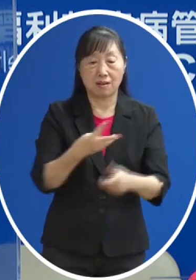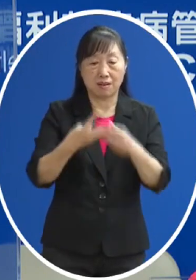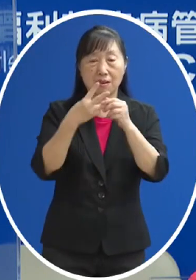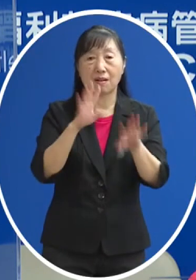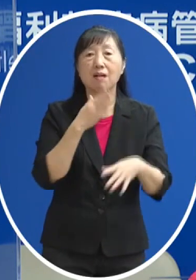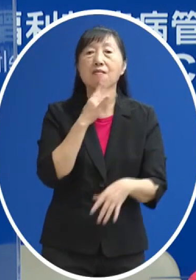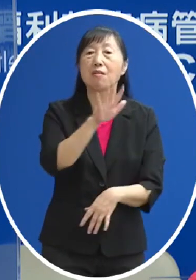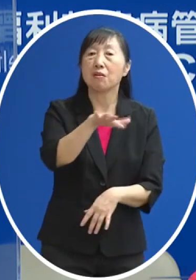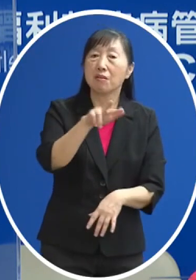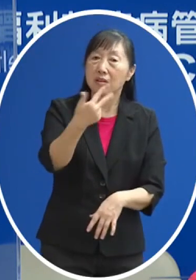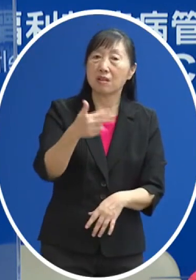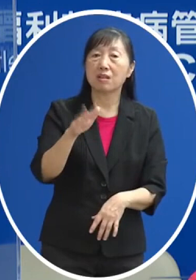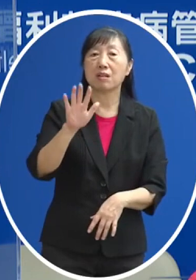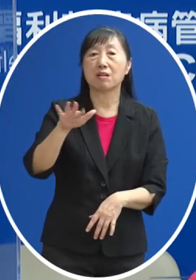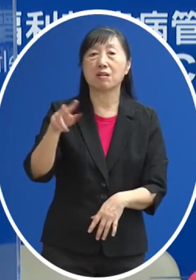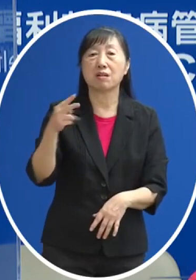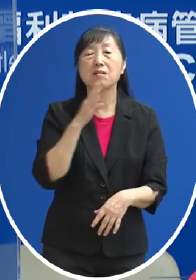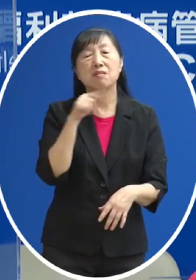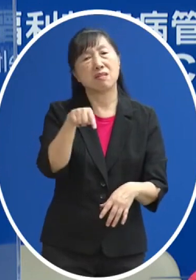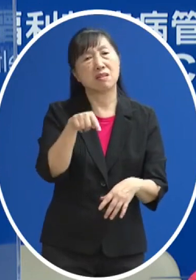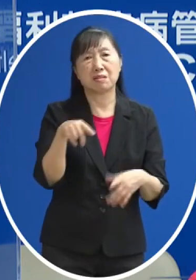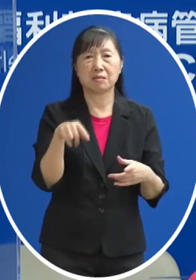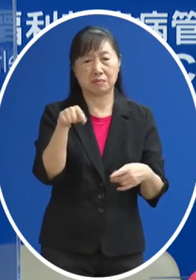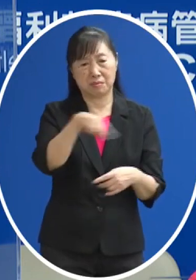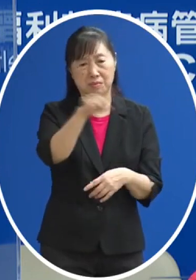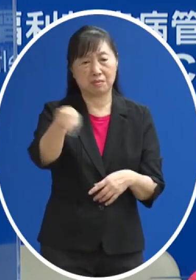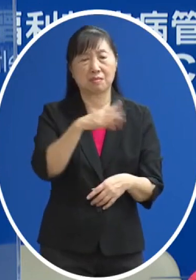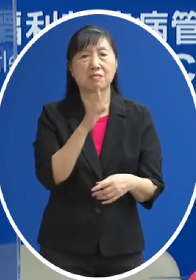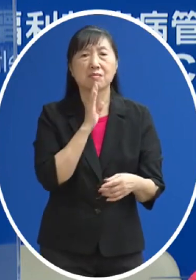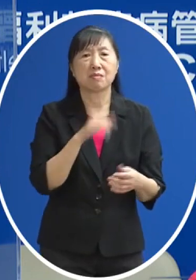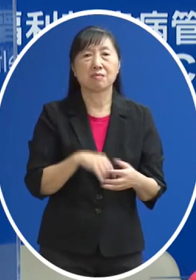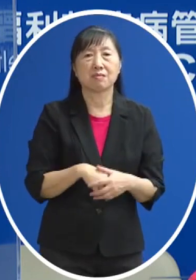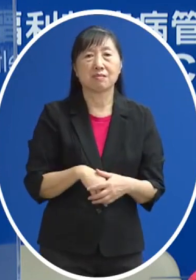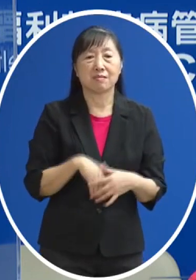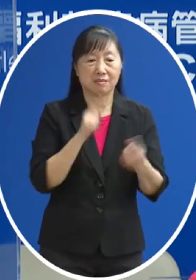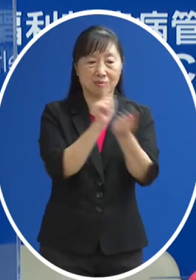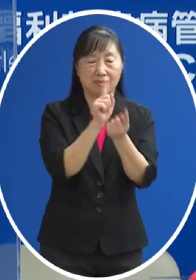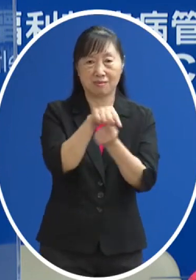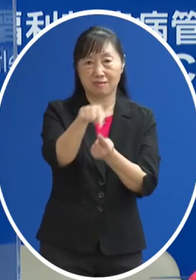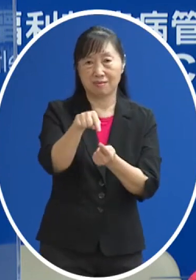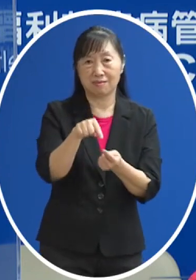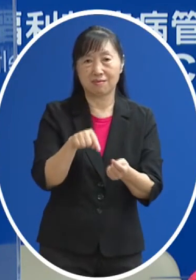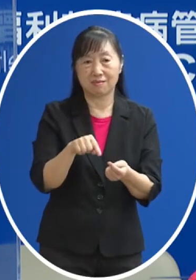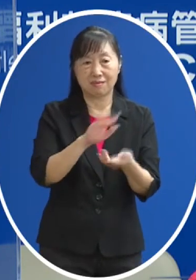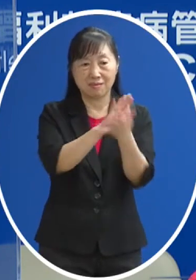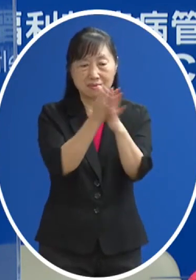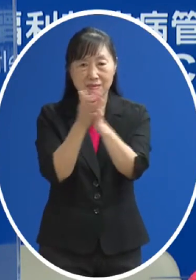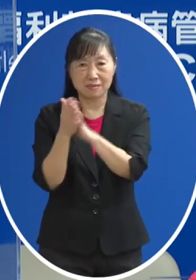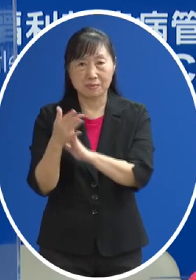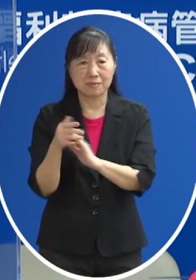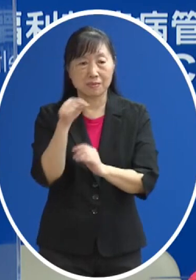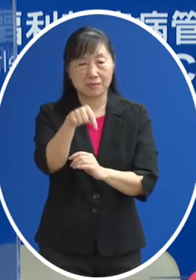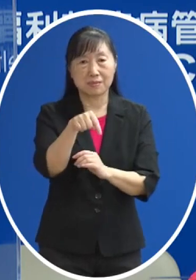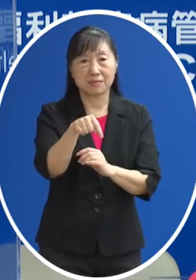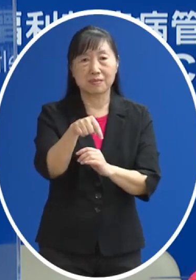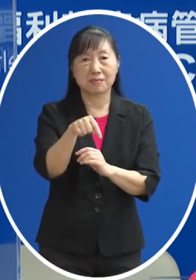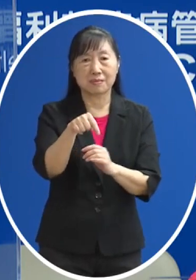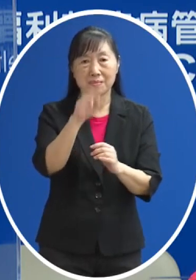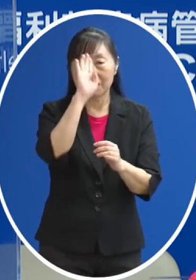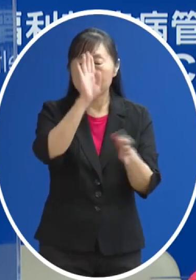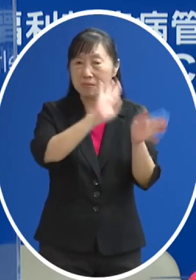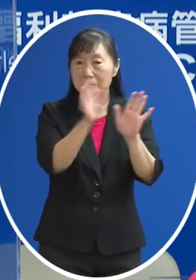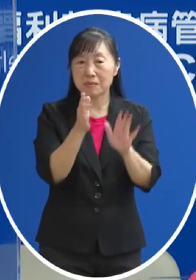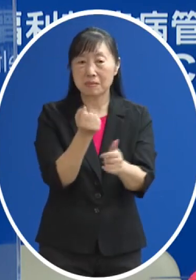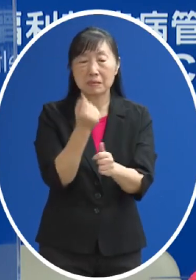1700-2200这样的一个数目，所以这些都是大家在面临这个多变化多端的一个疫情里